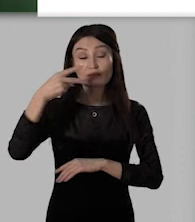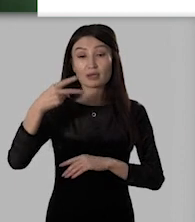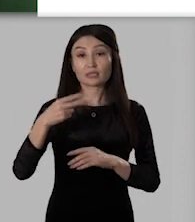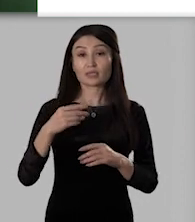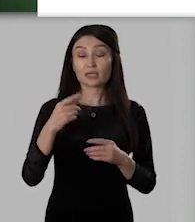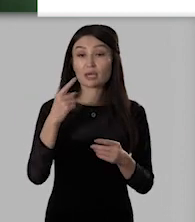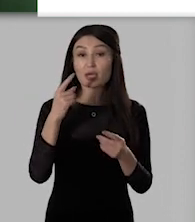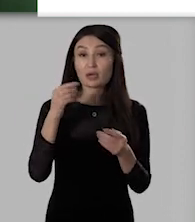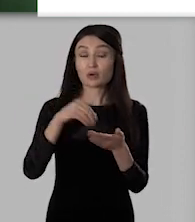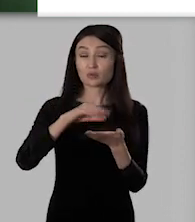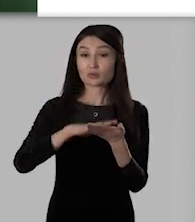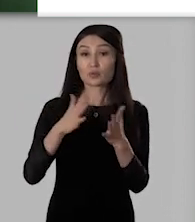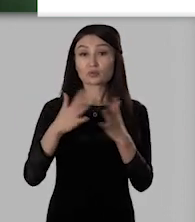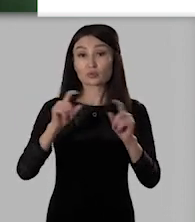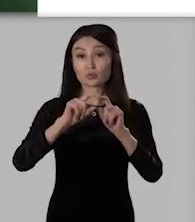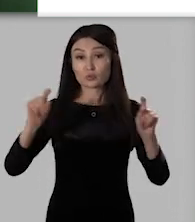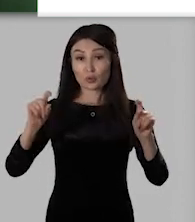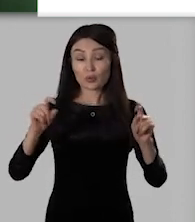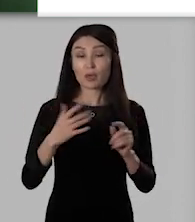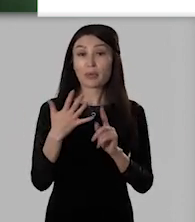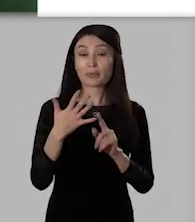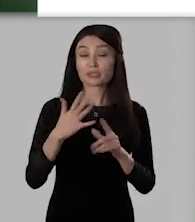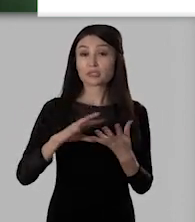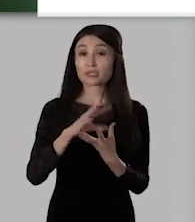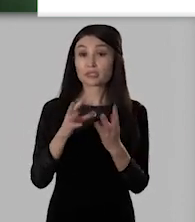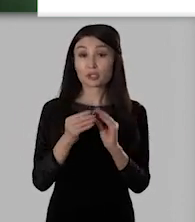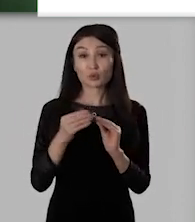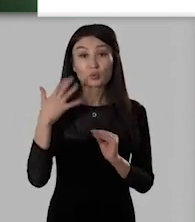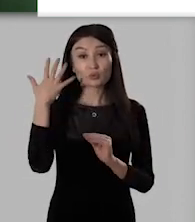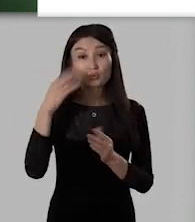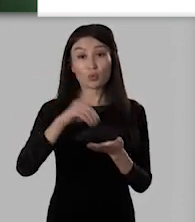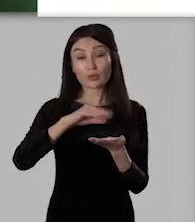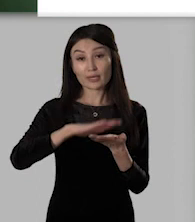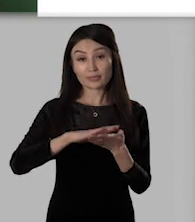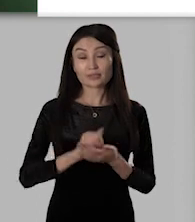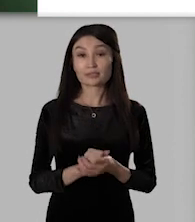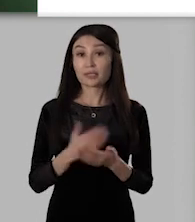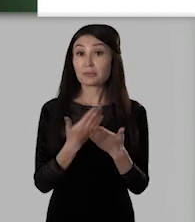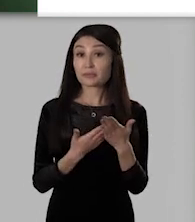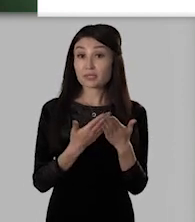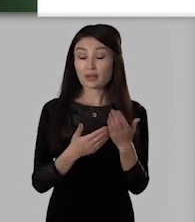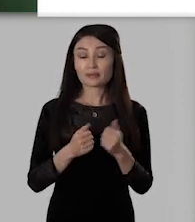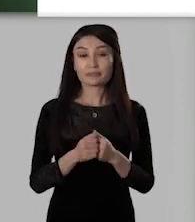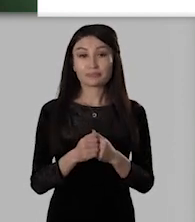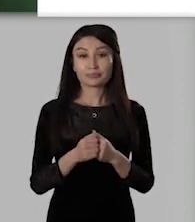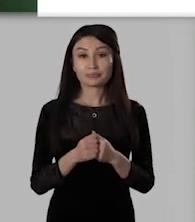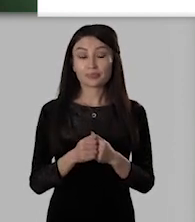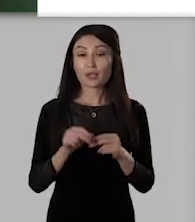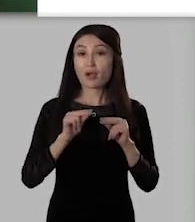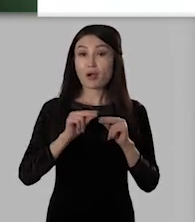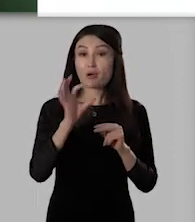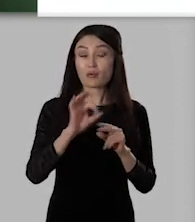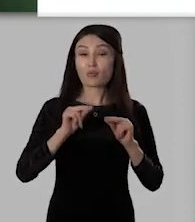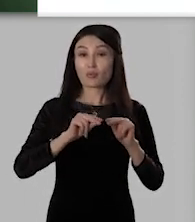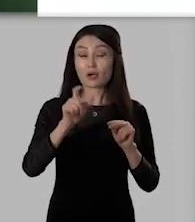керек. Бешинчи сапка жыйынтыктоочу ой айтылсын. Мисалы, мугалим